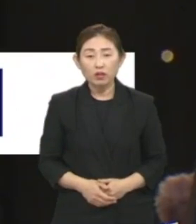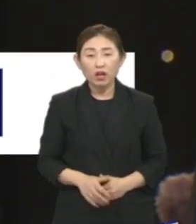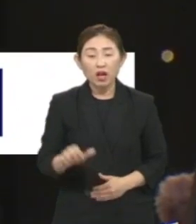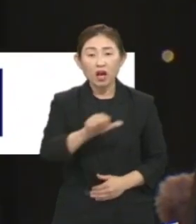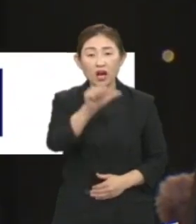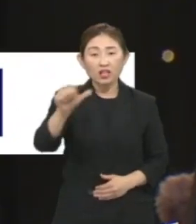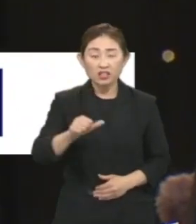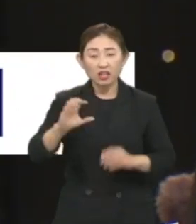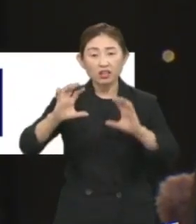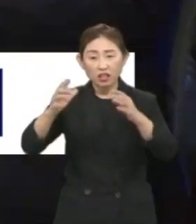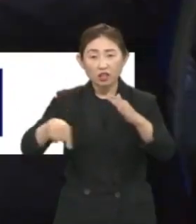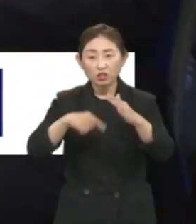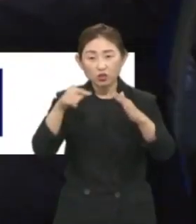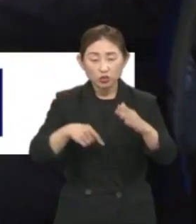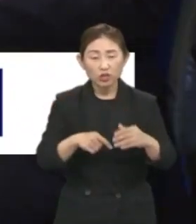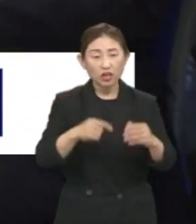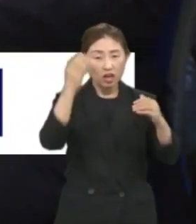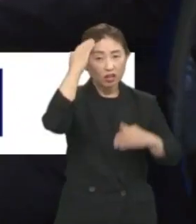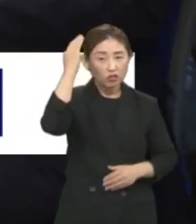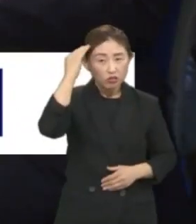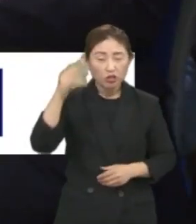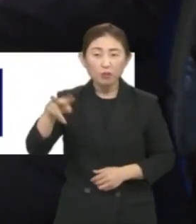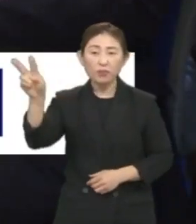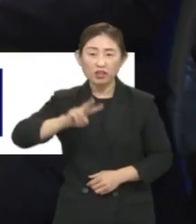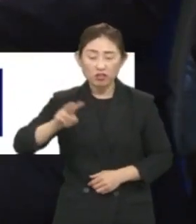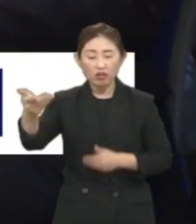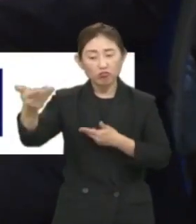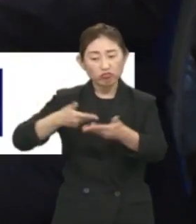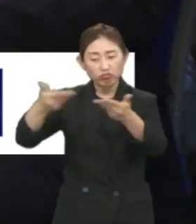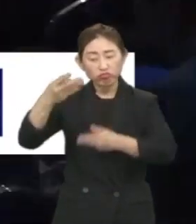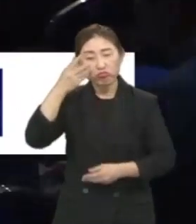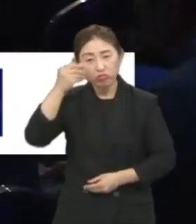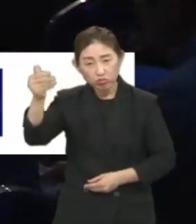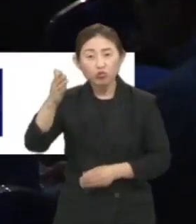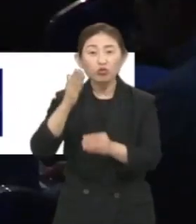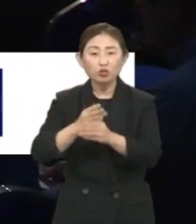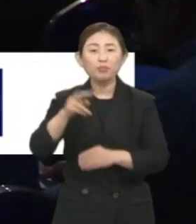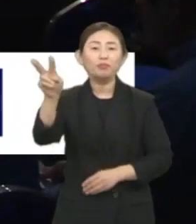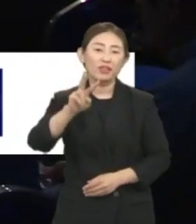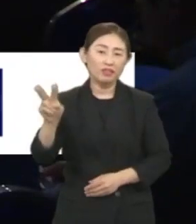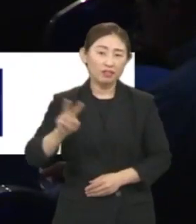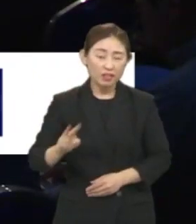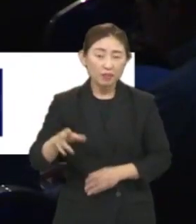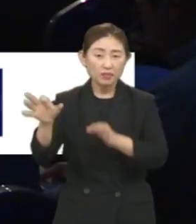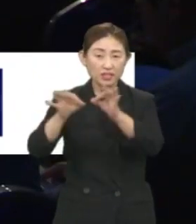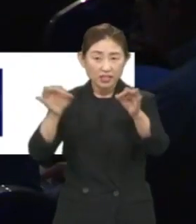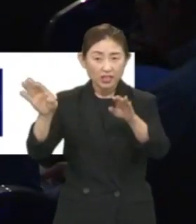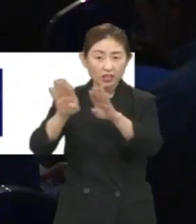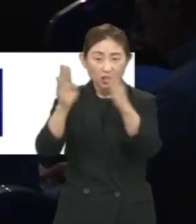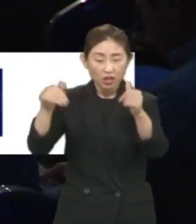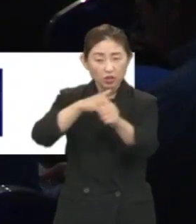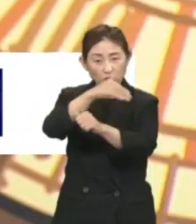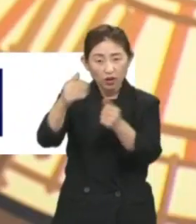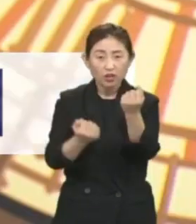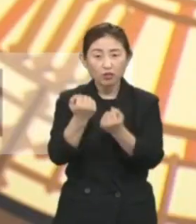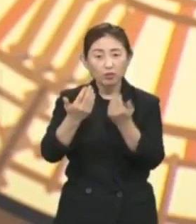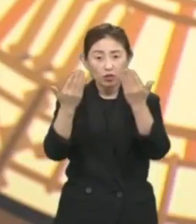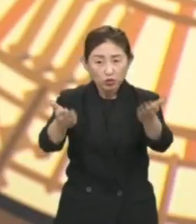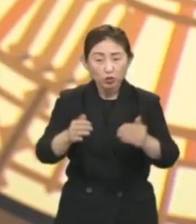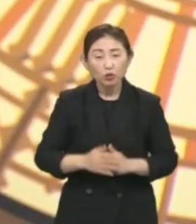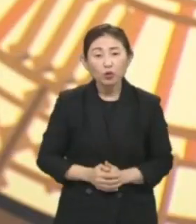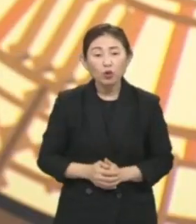동남아시아 국가 가운데 우리나라와 무역과 통상에서 가장 큰 거래 규모를 보이는 베트남 시장에 대한 현지 상황과 함께